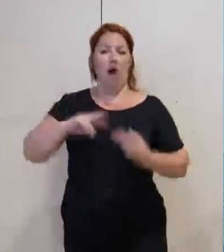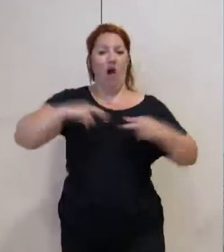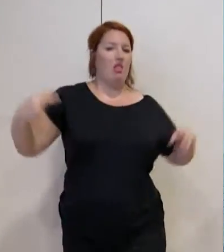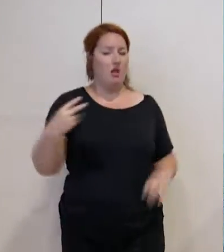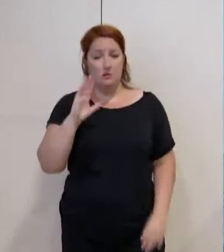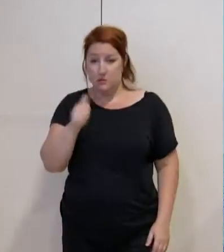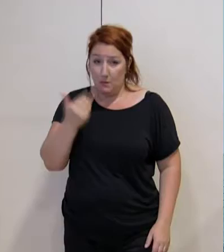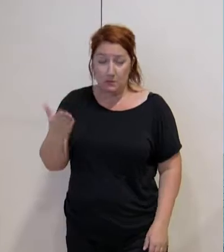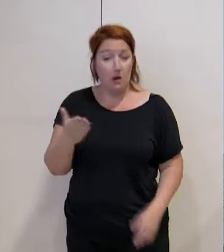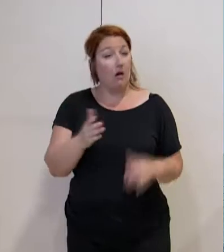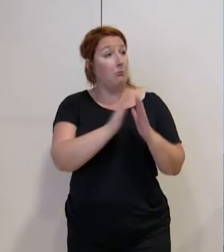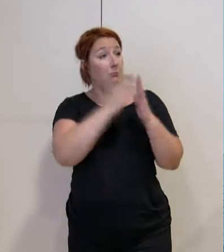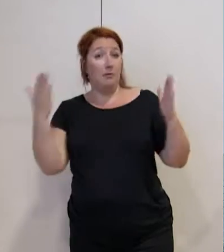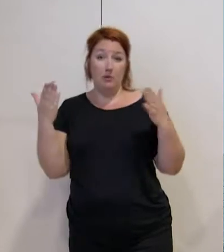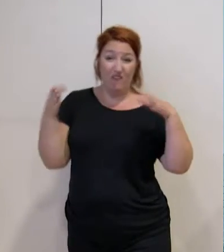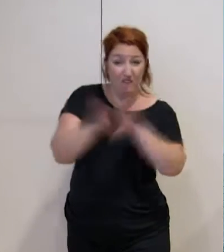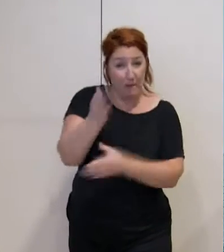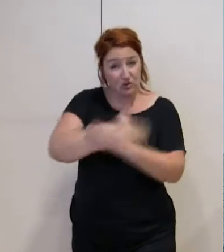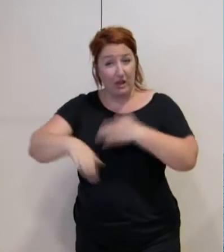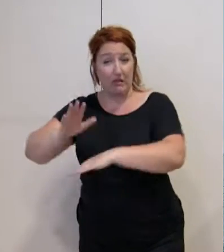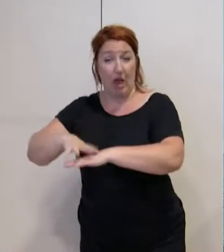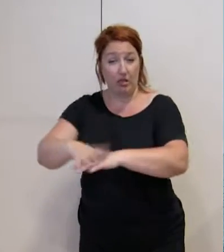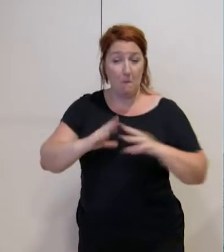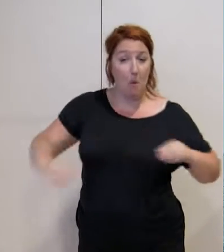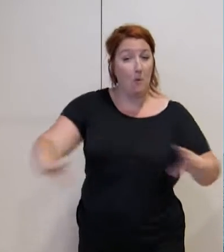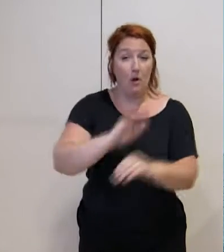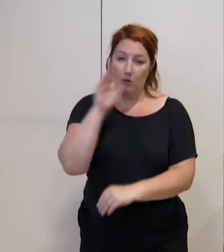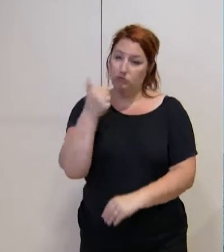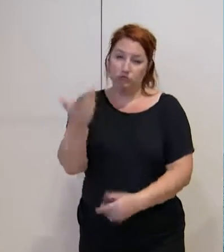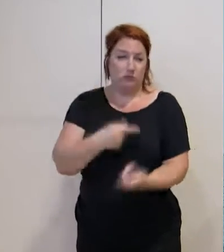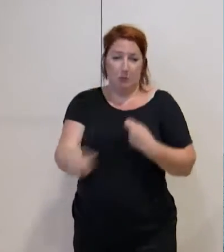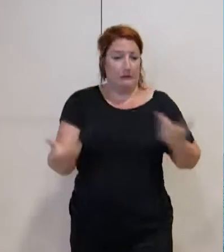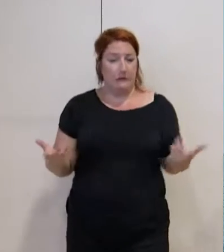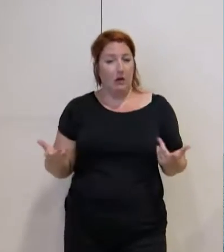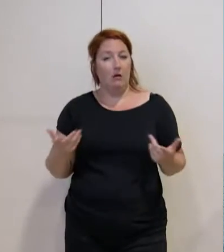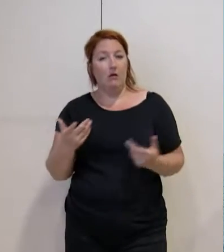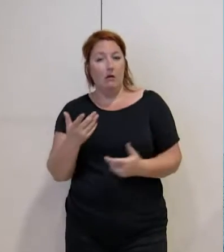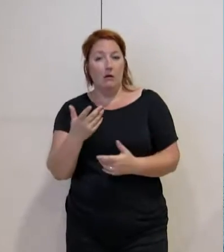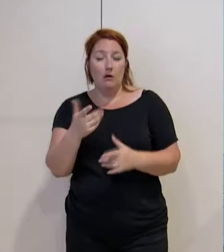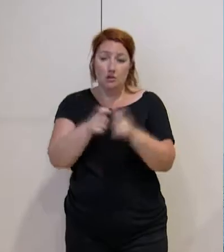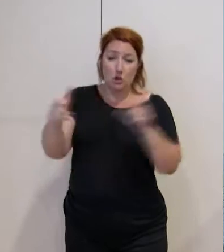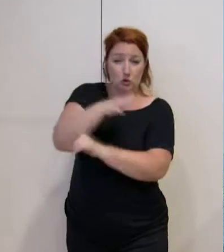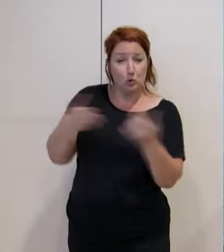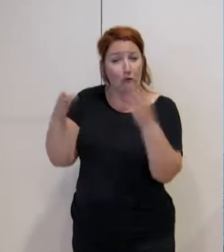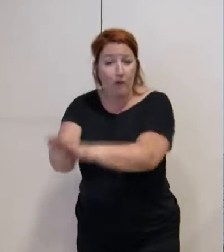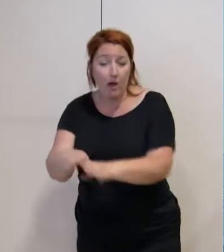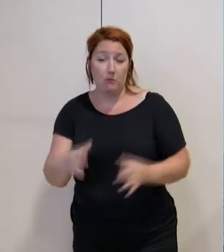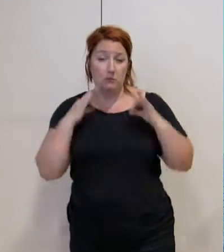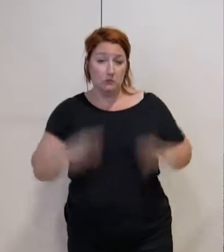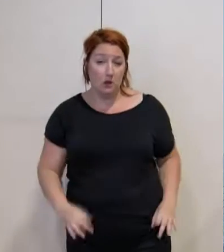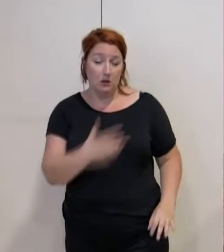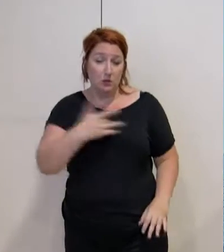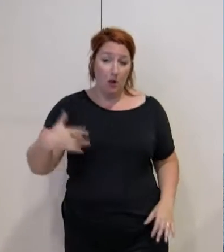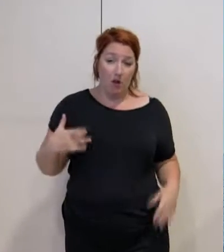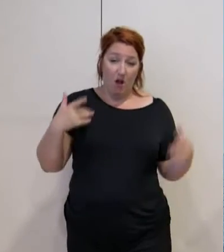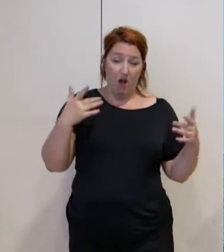ce n'est pas conforme à une politique de solidarité. Fermer les centres sociaux, sabrer la santé scolaire, attaquer les services qui concernent